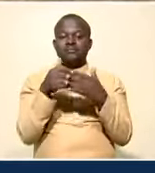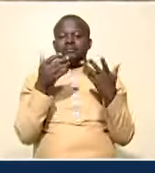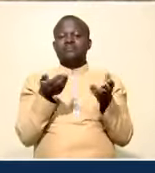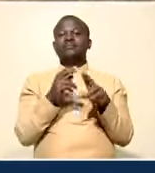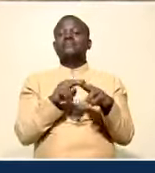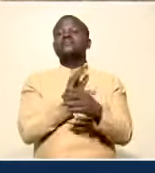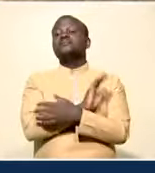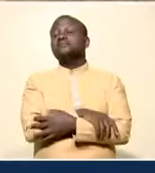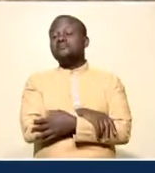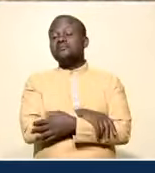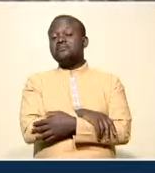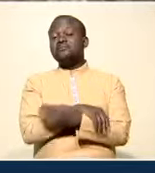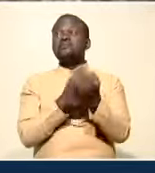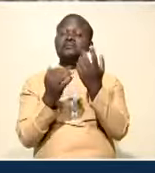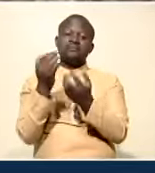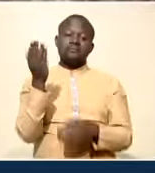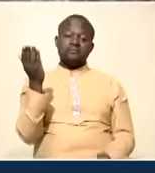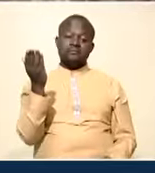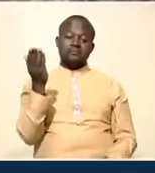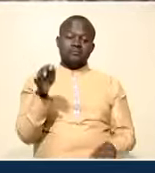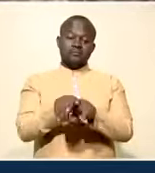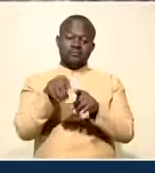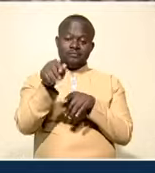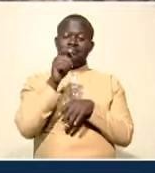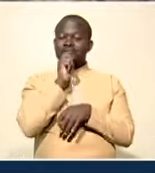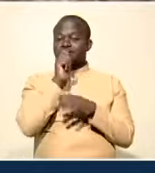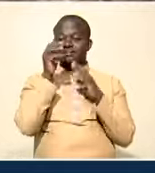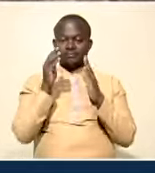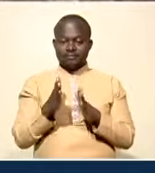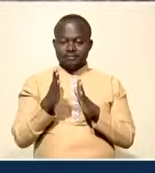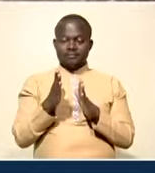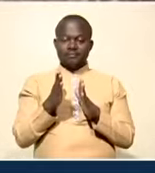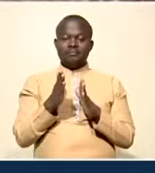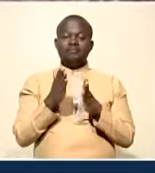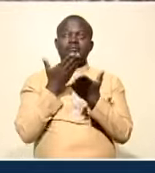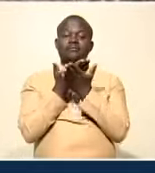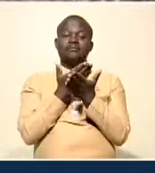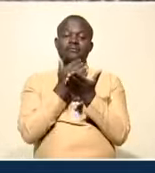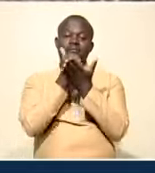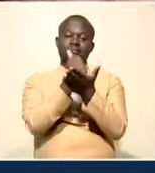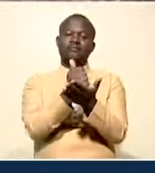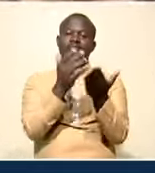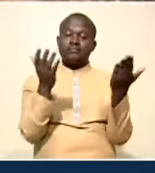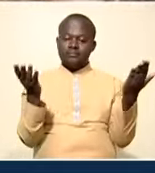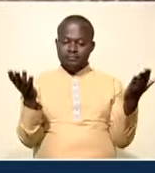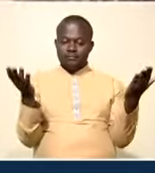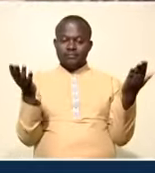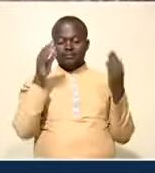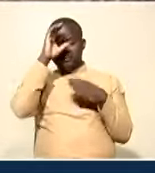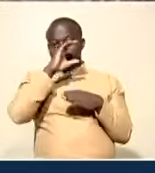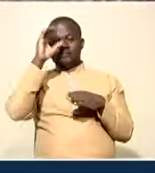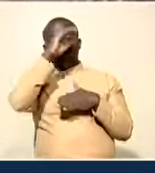nakwicara none uko harimo umuriro nkamwe rero nk'abanyamakuru mwadutabariza wenda mukashakisa